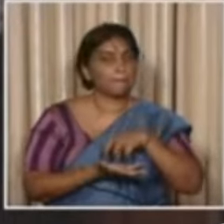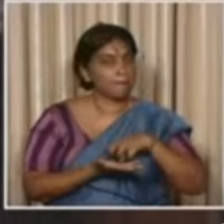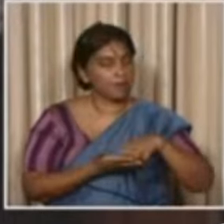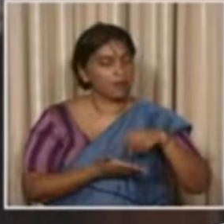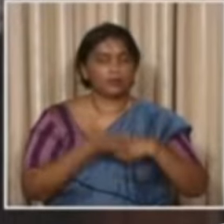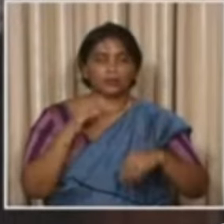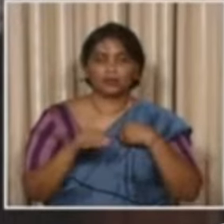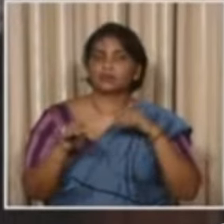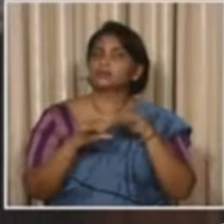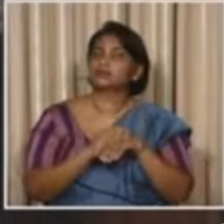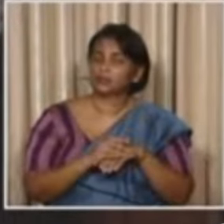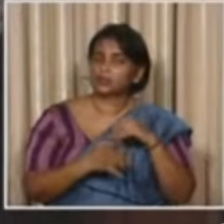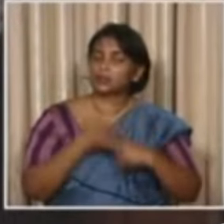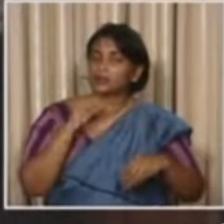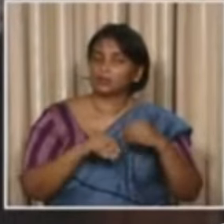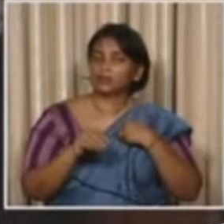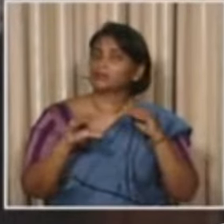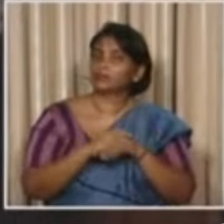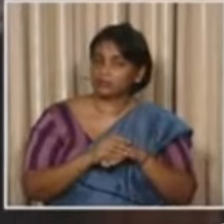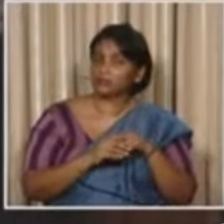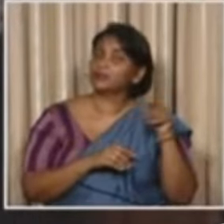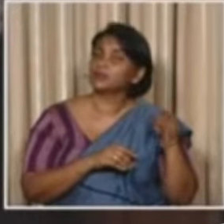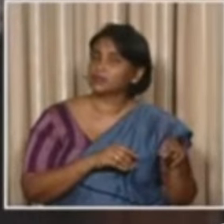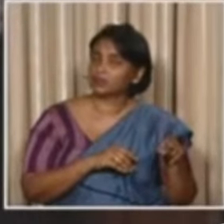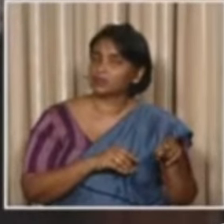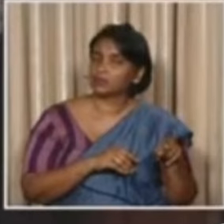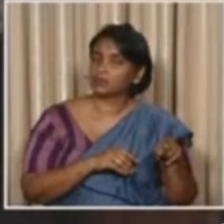සභාවකමටම සම්බන්ධ වෙලා මැතිවරණයට ඉදිරිපත් වෙලා එහි